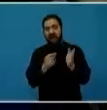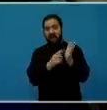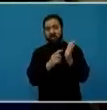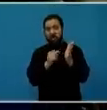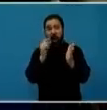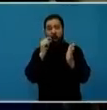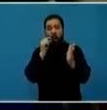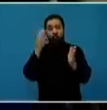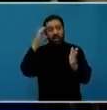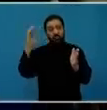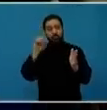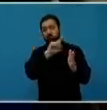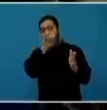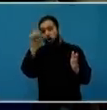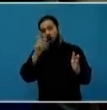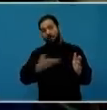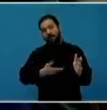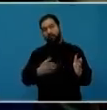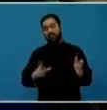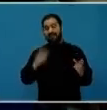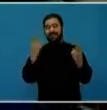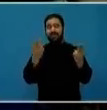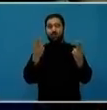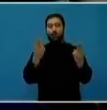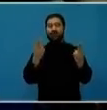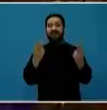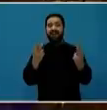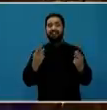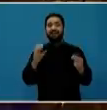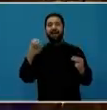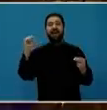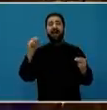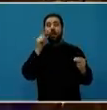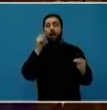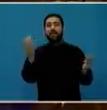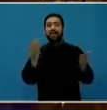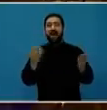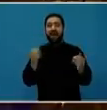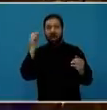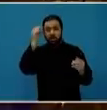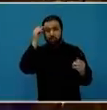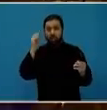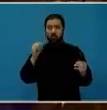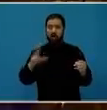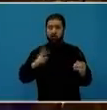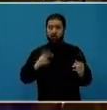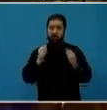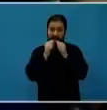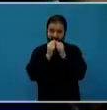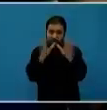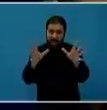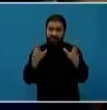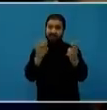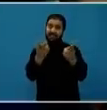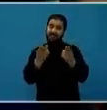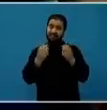credincioșului și nu a preotului. Deci este foarte important ca oamenii care simt că au o anumită apăsare, care simt că sunt blestemați sau că au un blestem asupra lor,